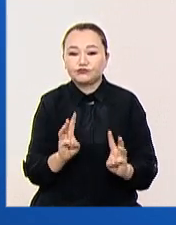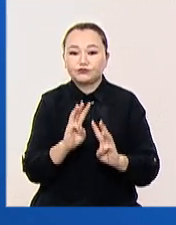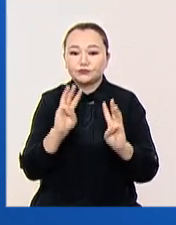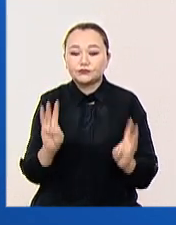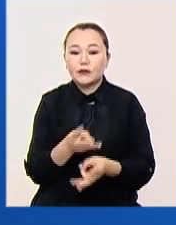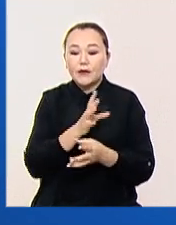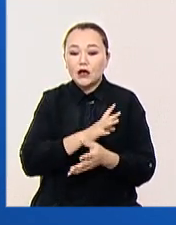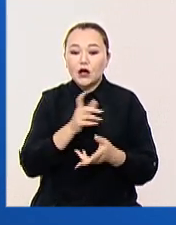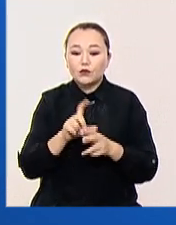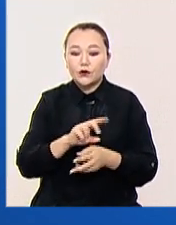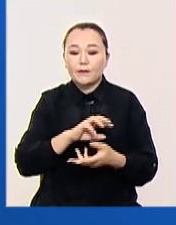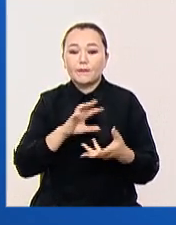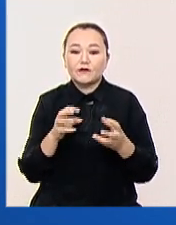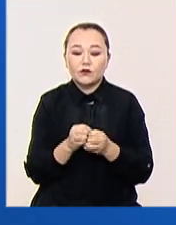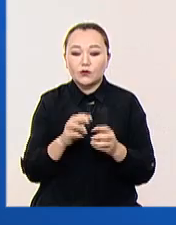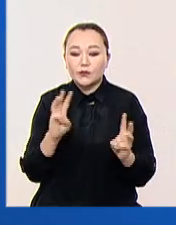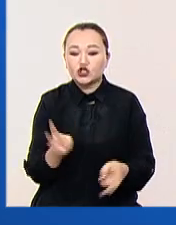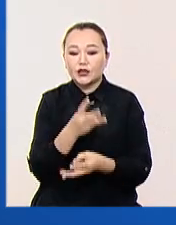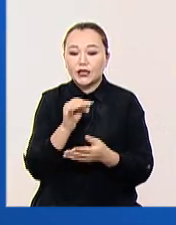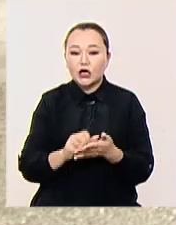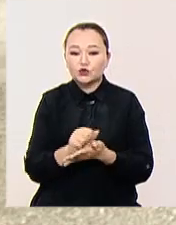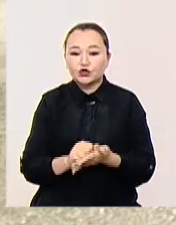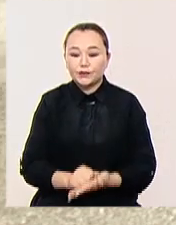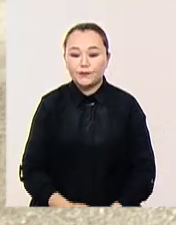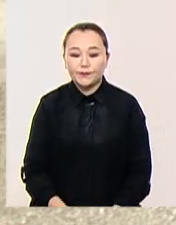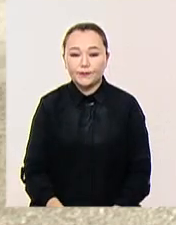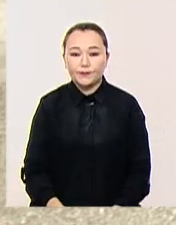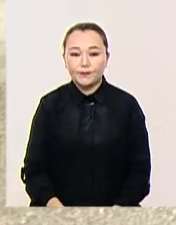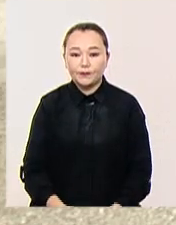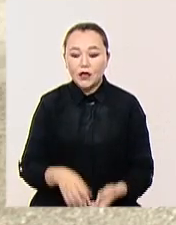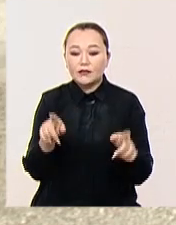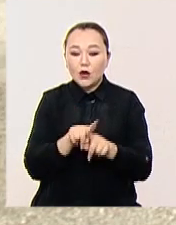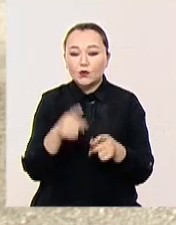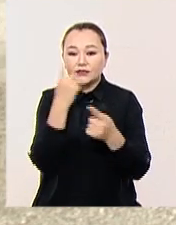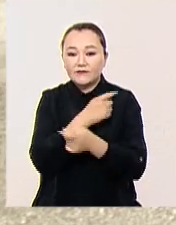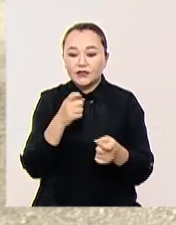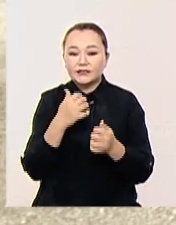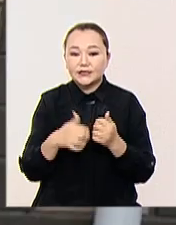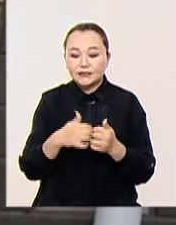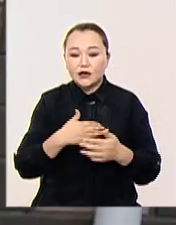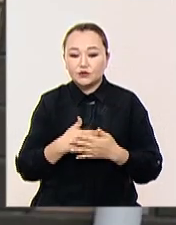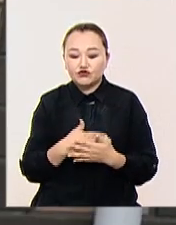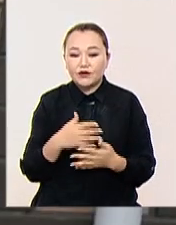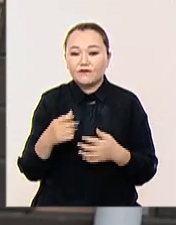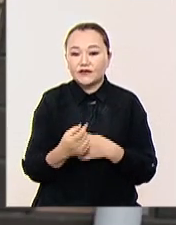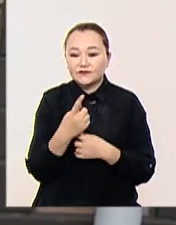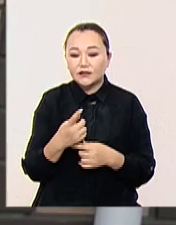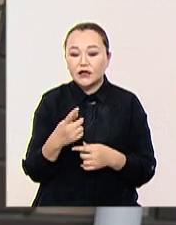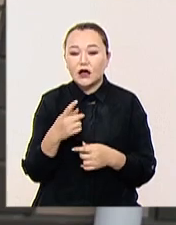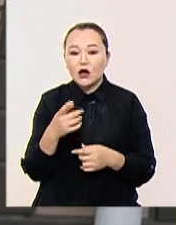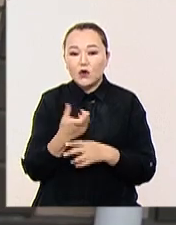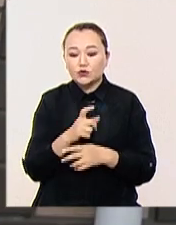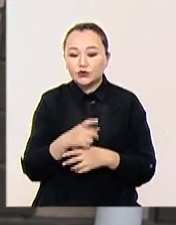пороха, которое привело к разрушениям и пожару. Такое заявление среди общественности вызвало